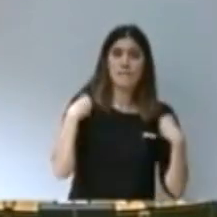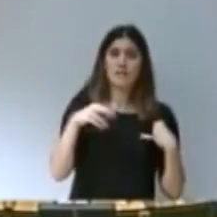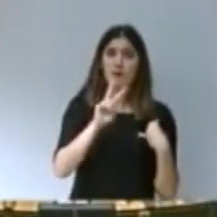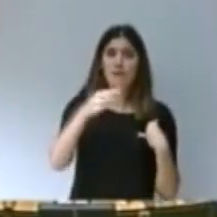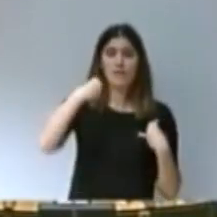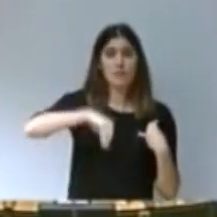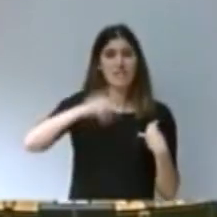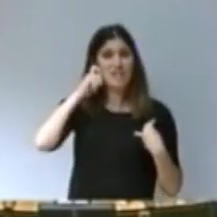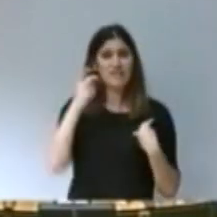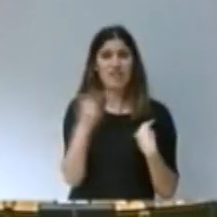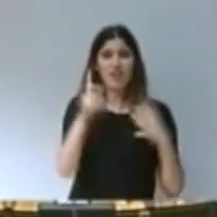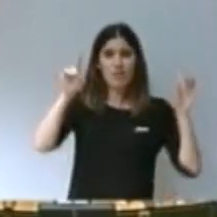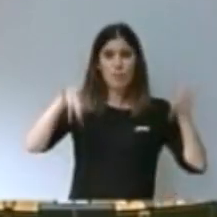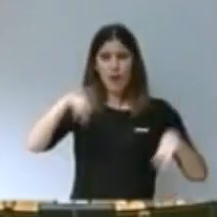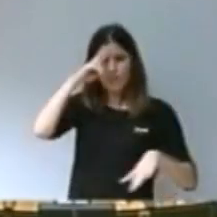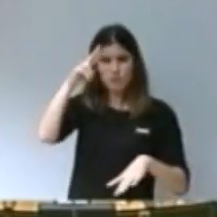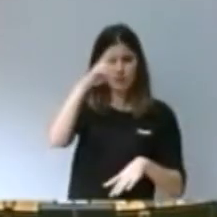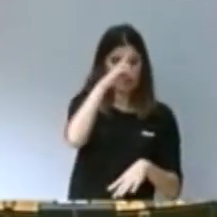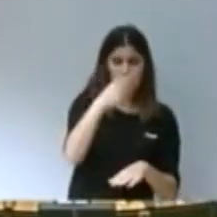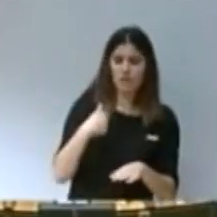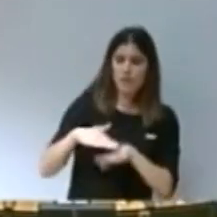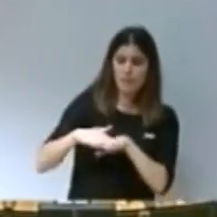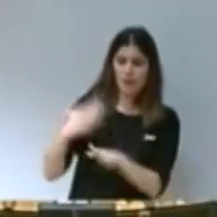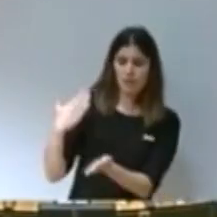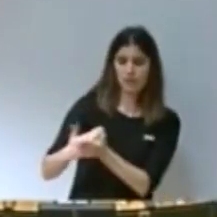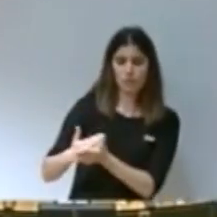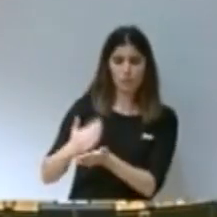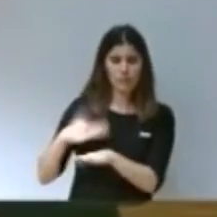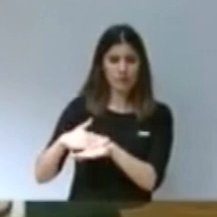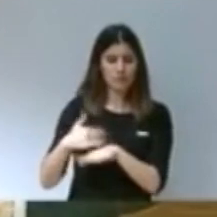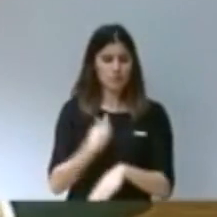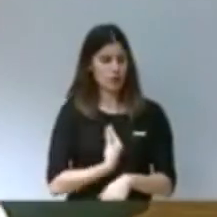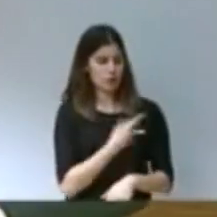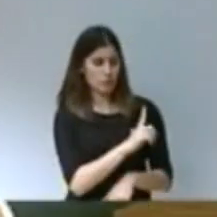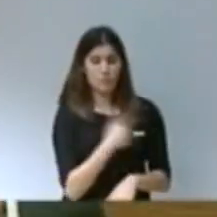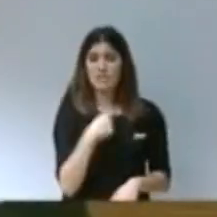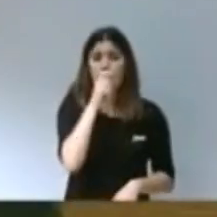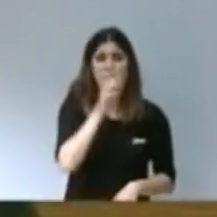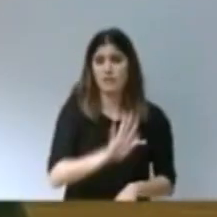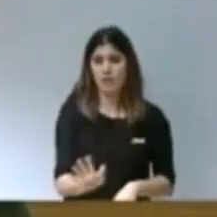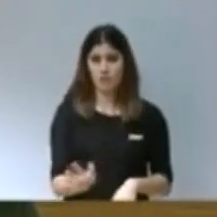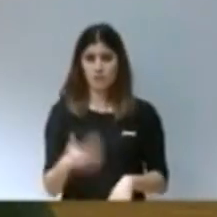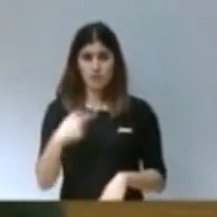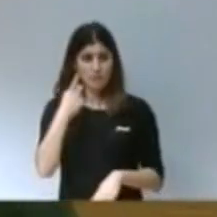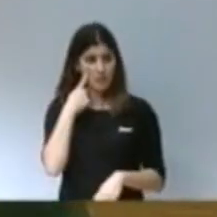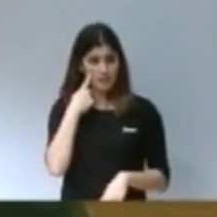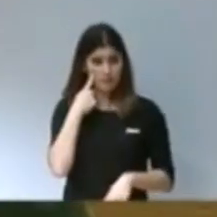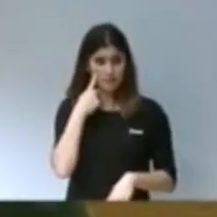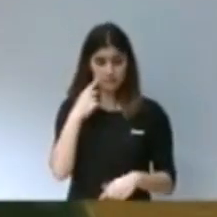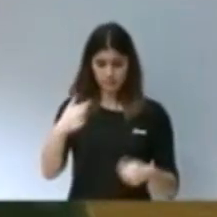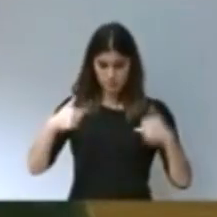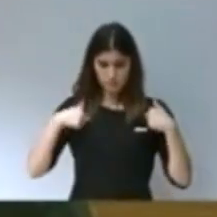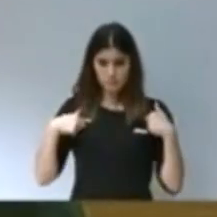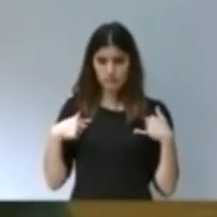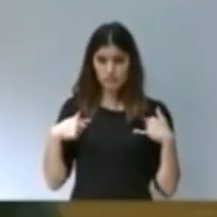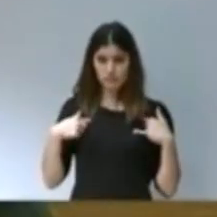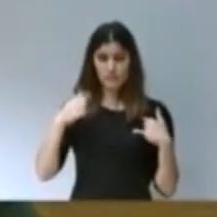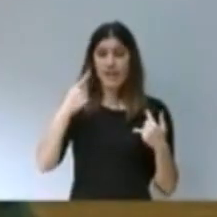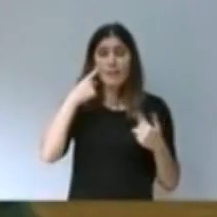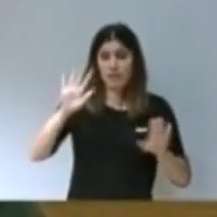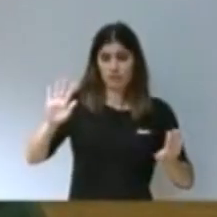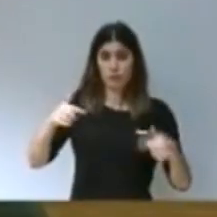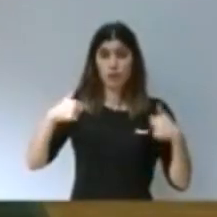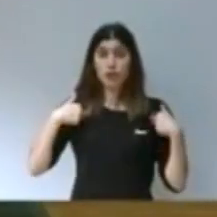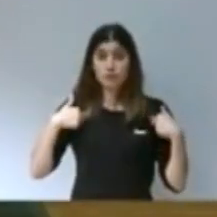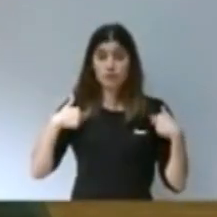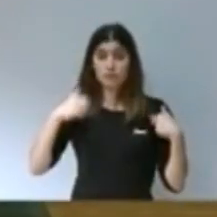vicepresidenta del Consell. Disculpe la interrupció, vicepresidenta. No se preocupe. Si no passa res, anem a veure. Sí, jo... Anem a